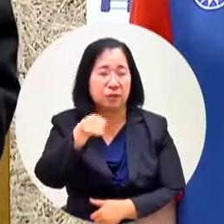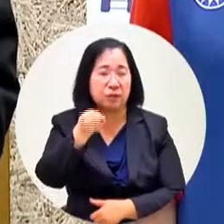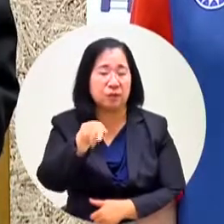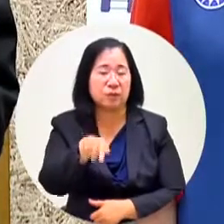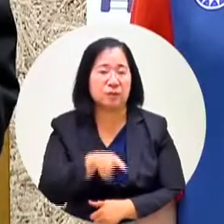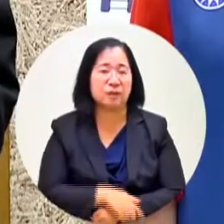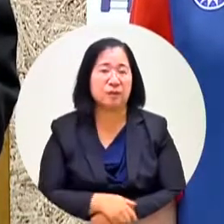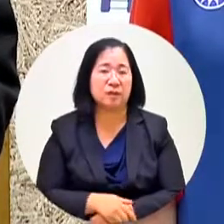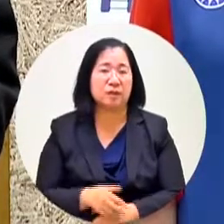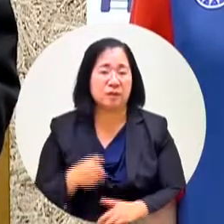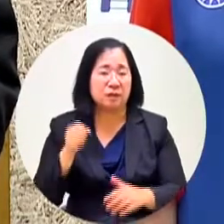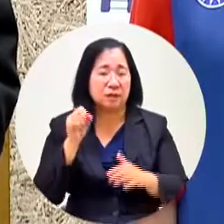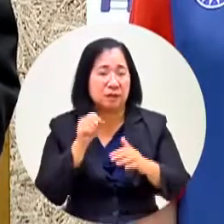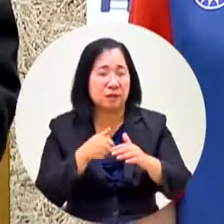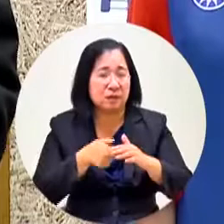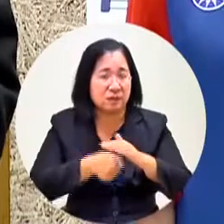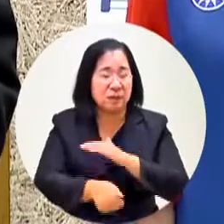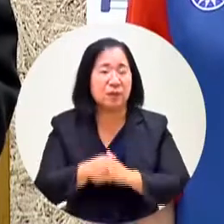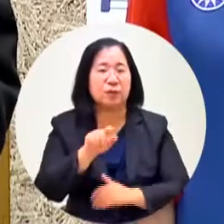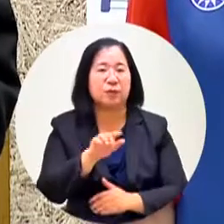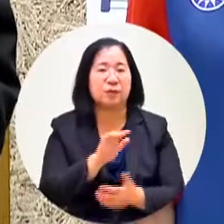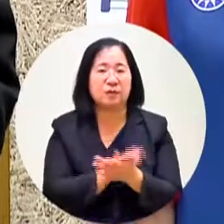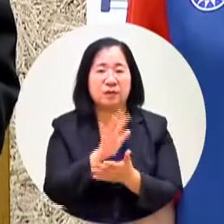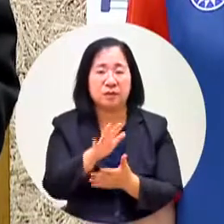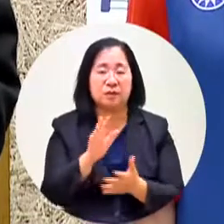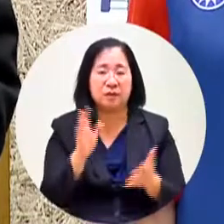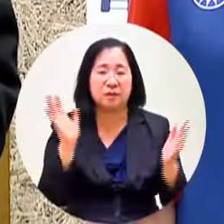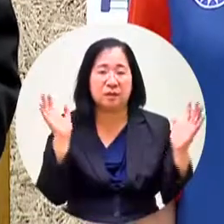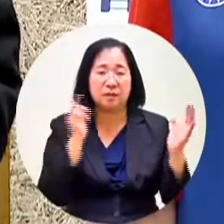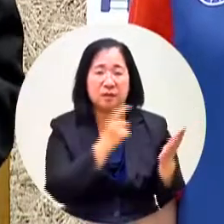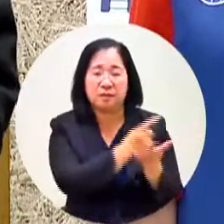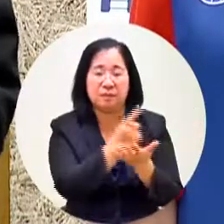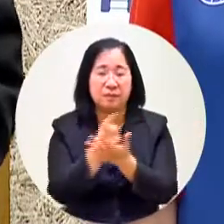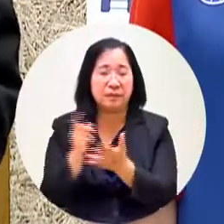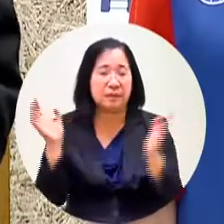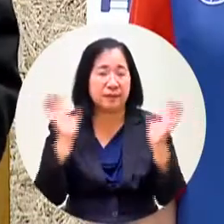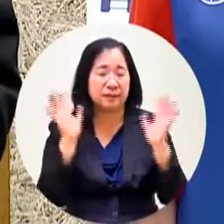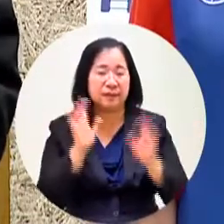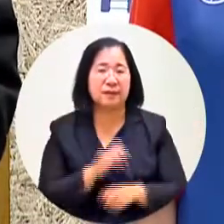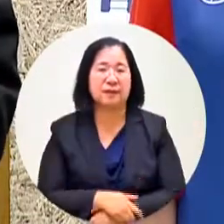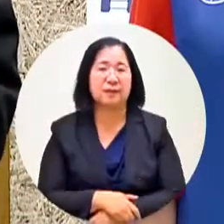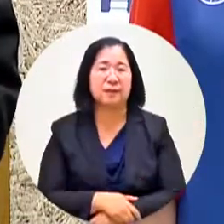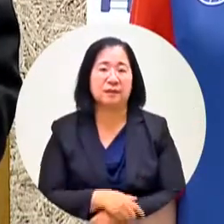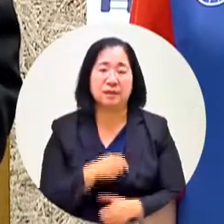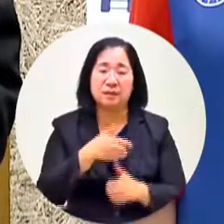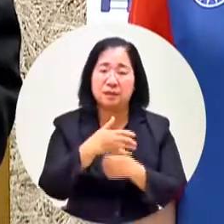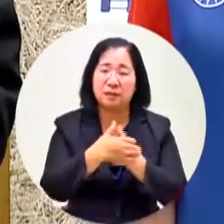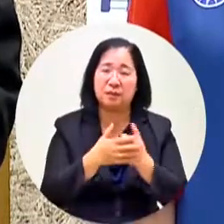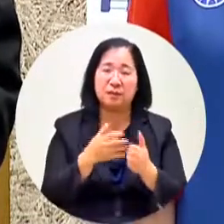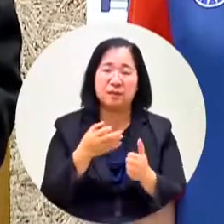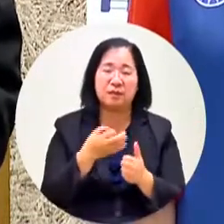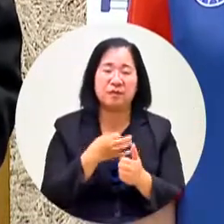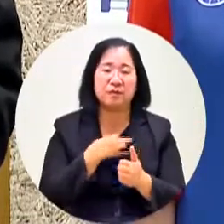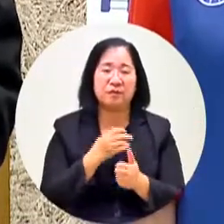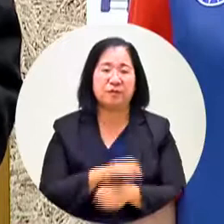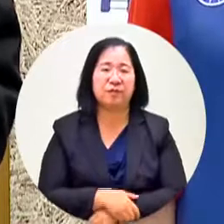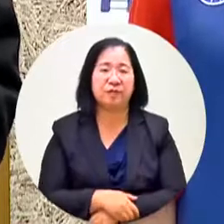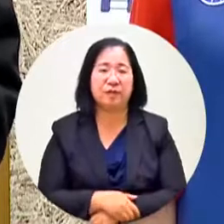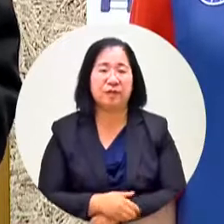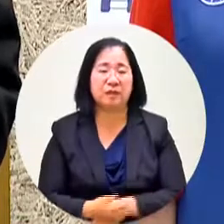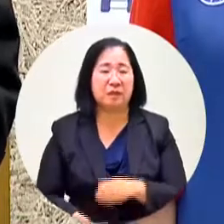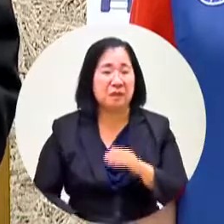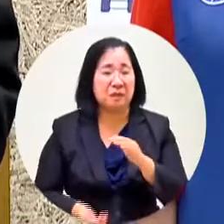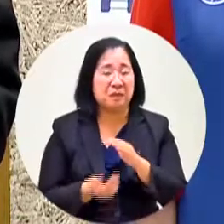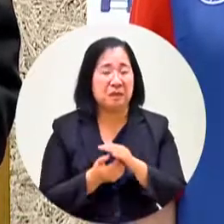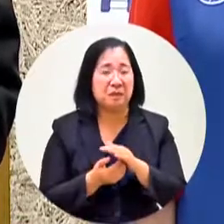们的薪水是偏低哈，以教育部现在的规范来讲，他们是偏低。第二件